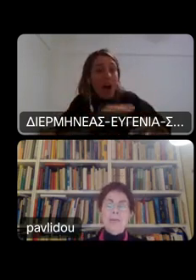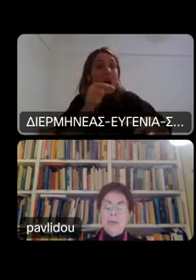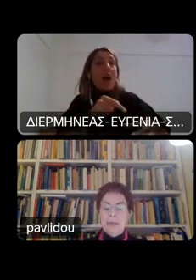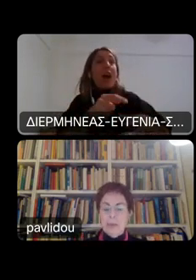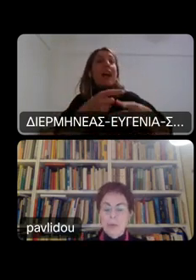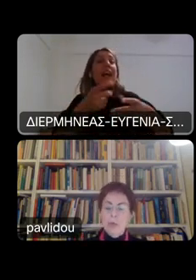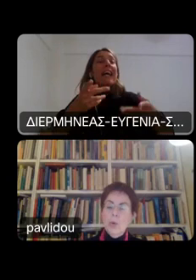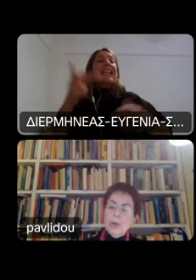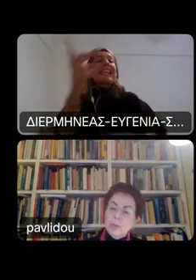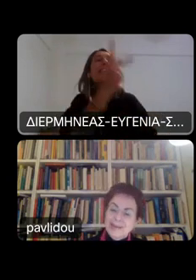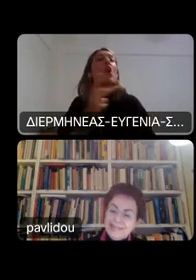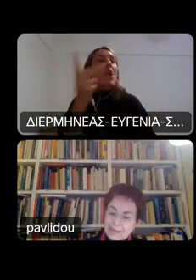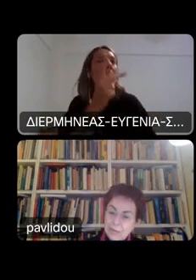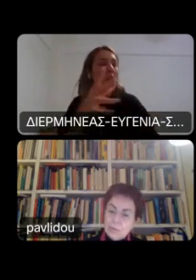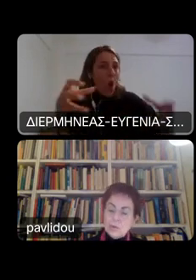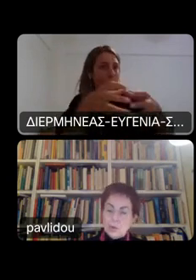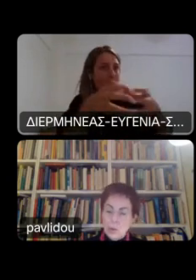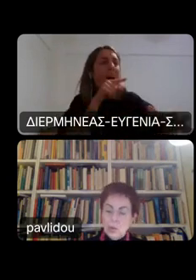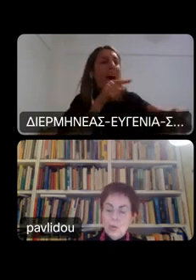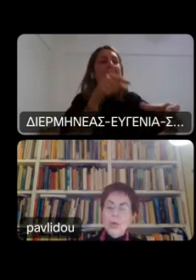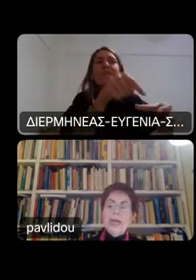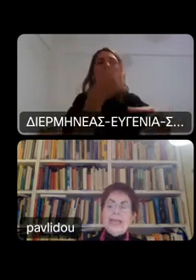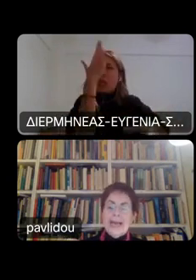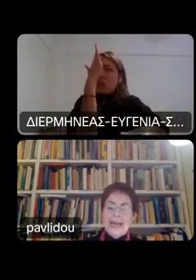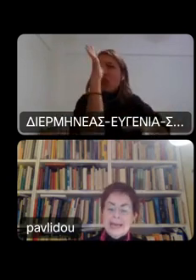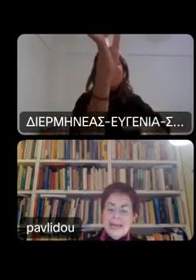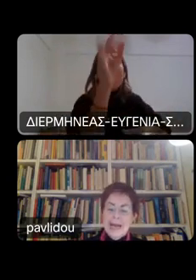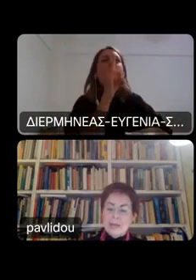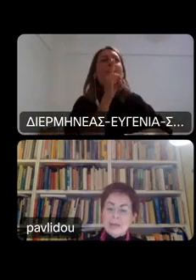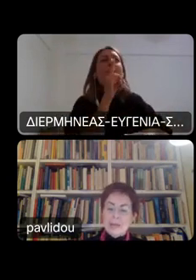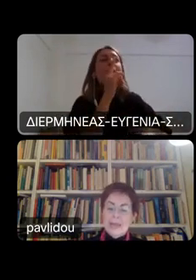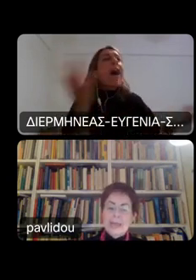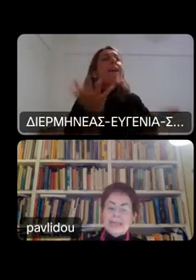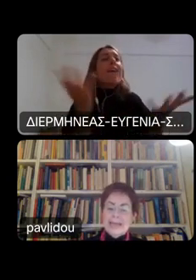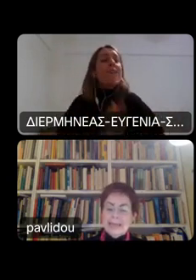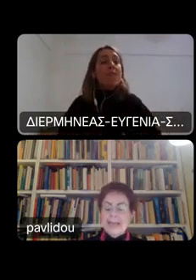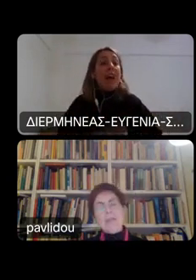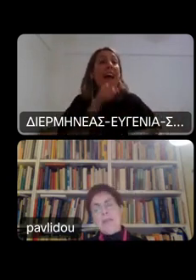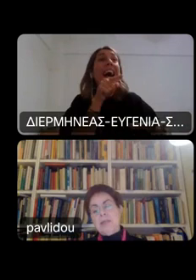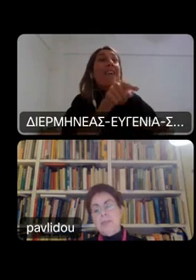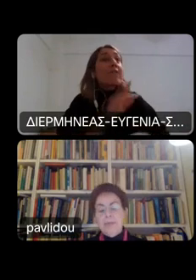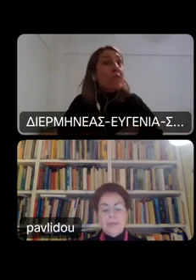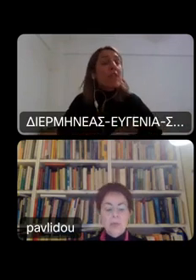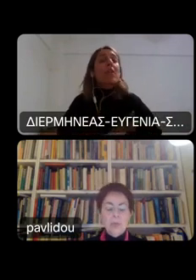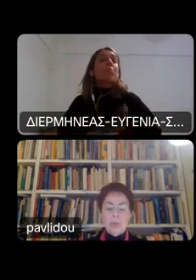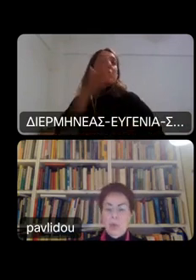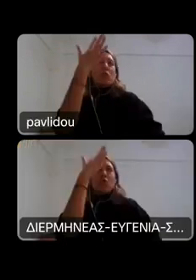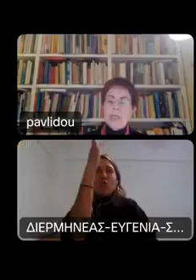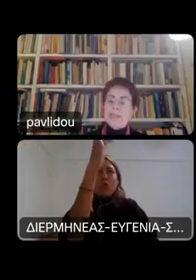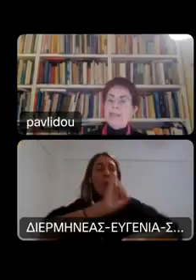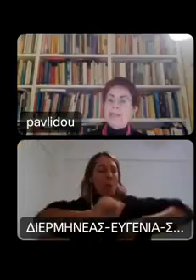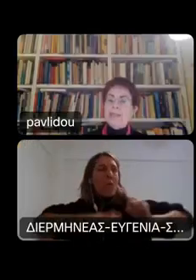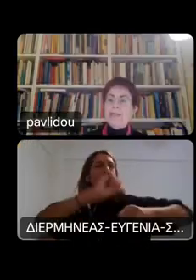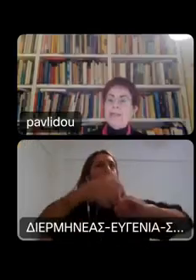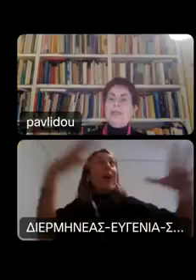ομάδων κοινωνικών που έχουν ένα κοινό στόχο και εργάζονται στην κατεύθυνση της επίτευξης αυτού του στόχου